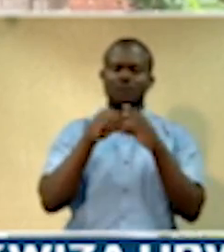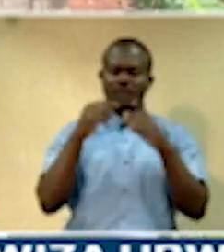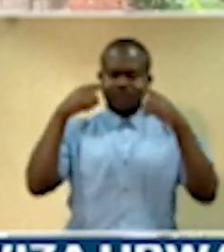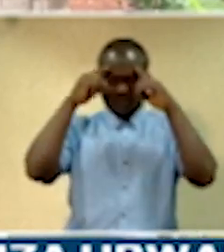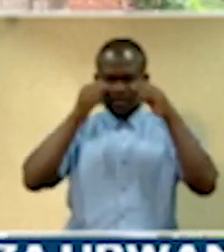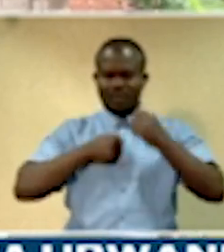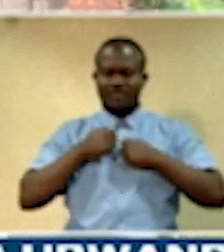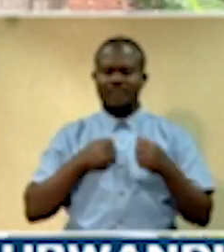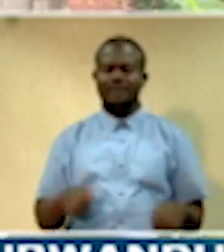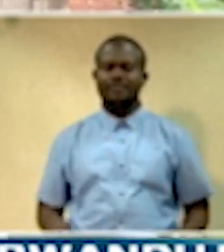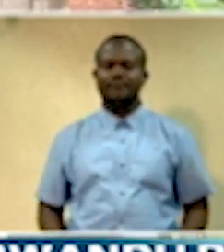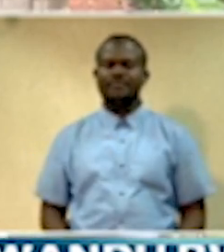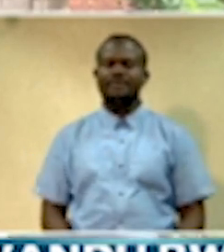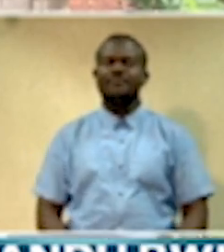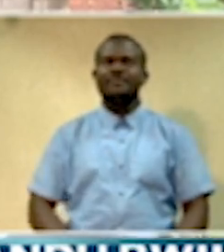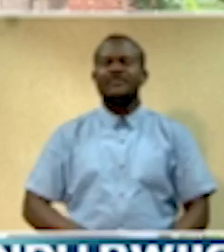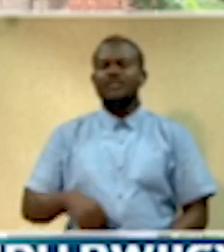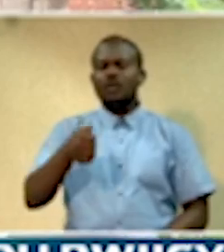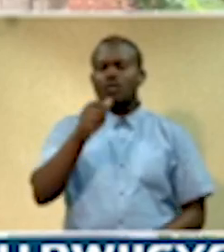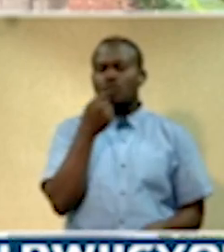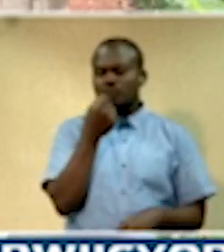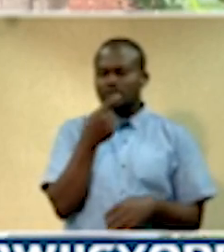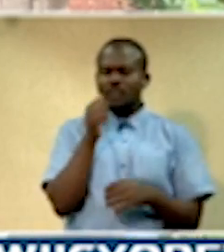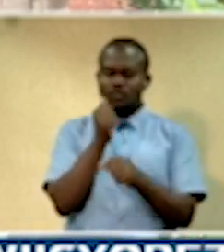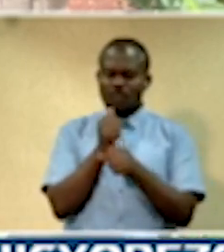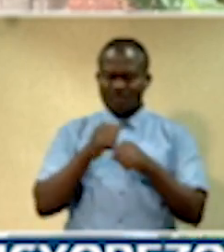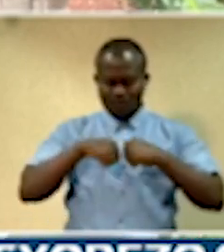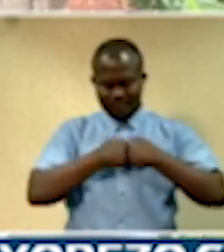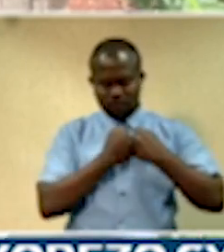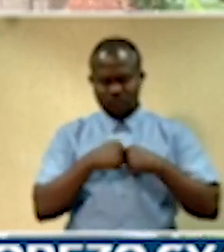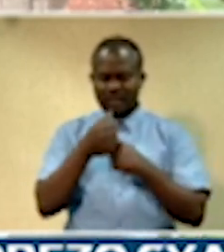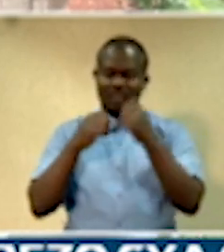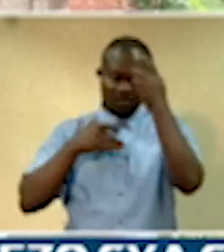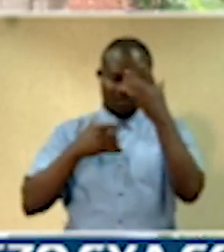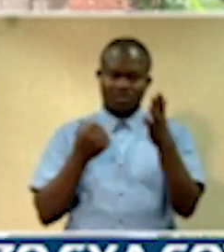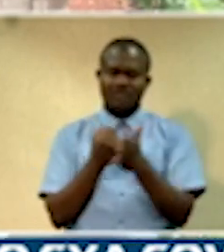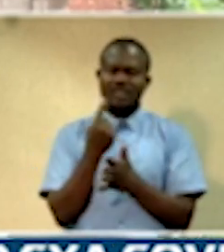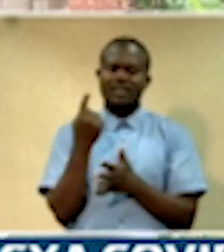Uwo muti icyo ukora cyane ni uguhangana na kariya gakoko gatera